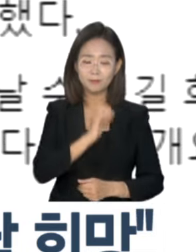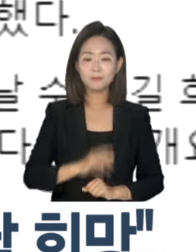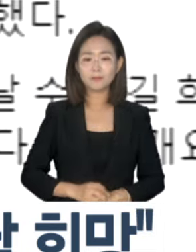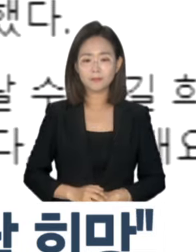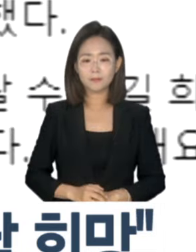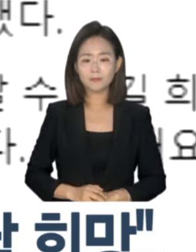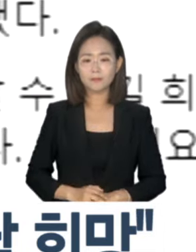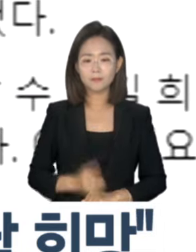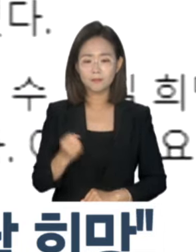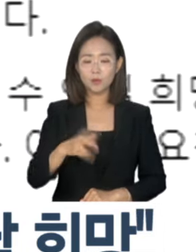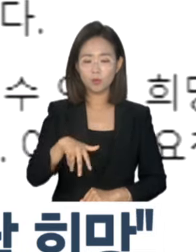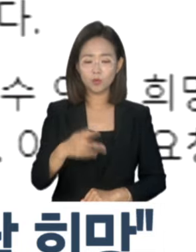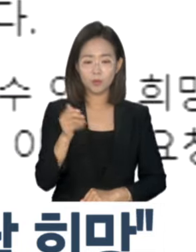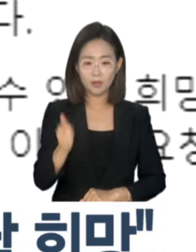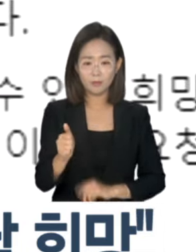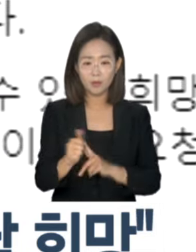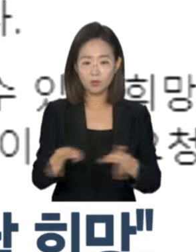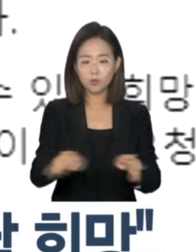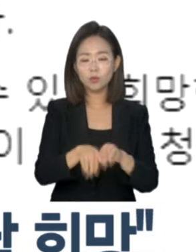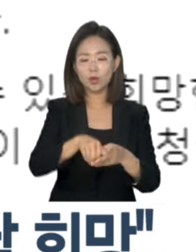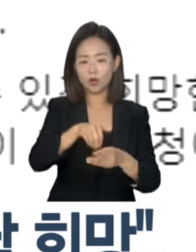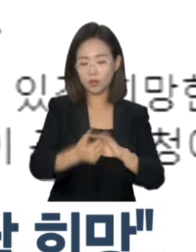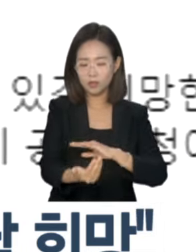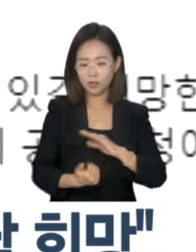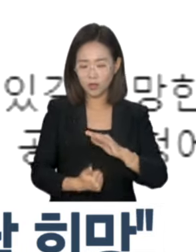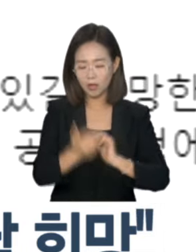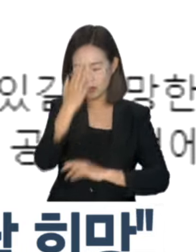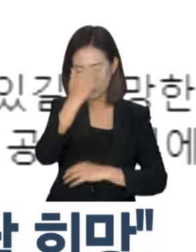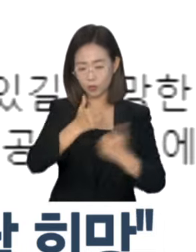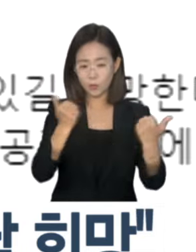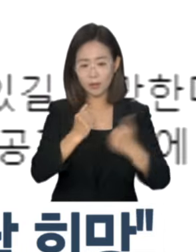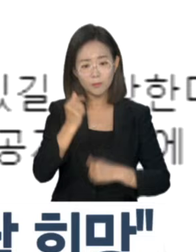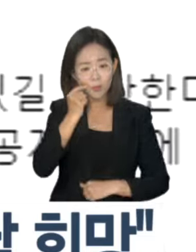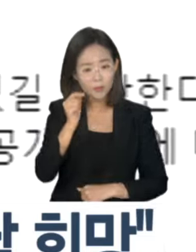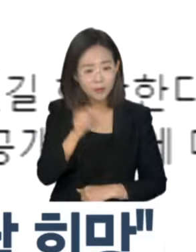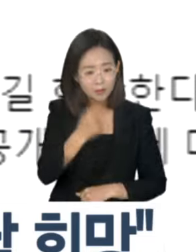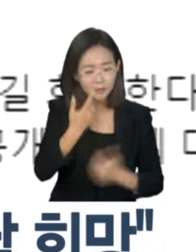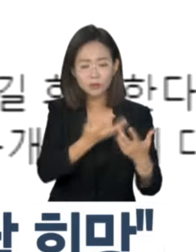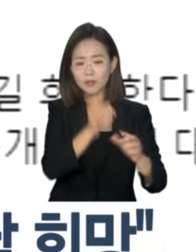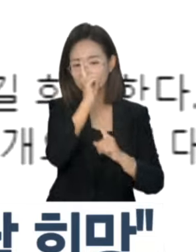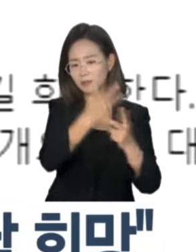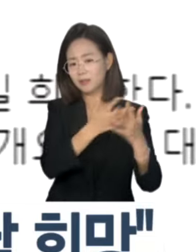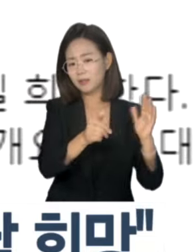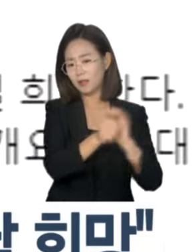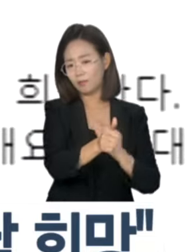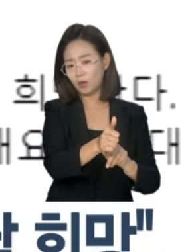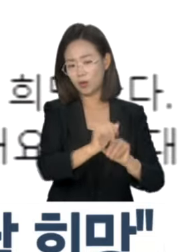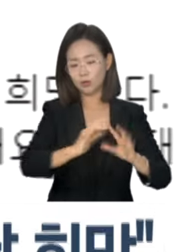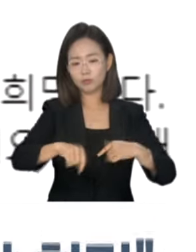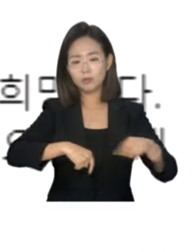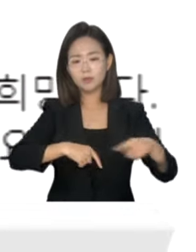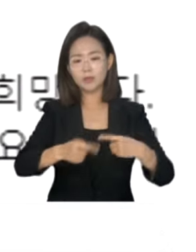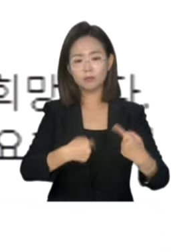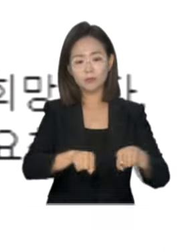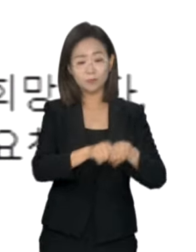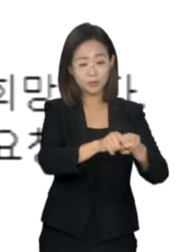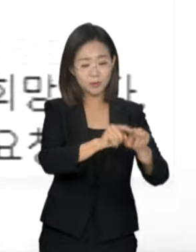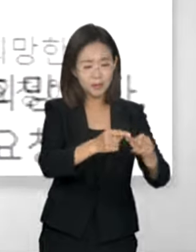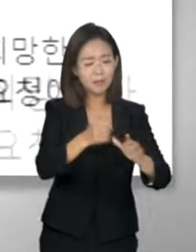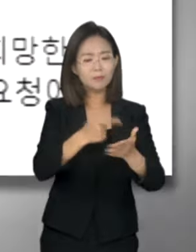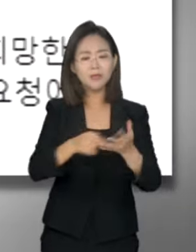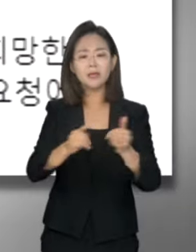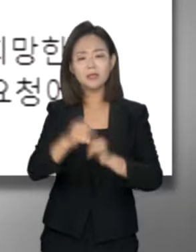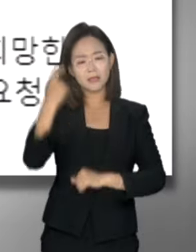밝혔습니다 조대표는 또 총선전 영수 회담이 열리지 않은데 대해서 민주당 이재명 대표를 국정 파트너가 아니라